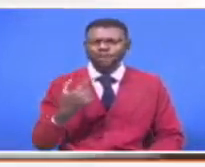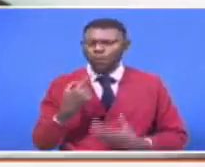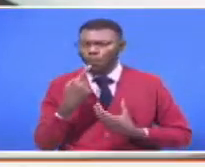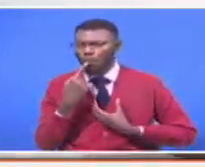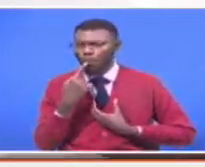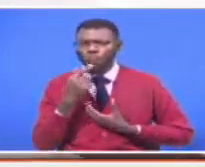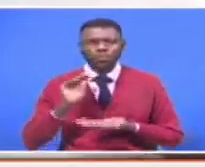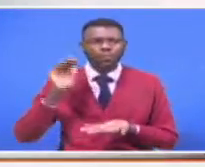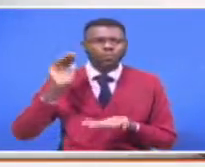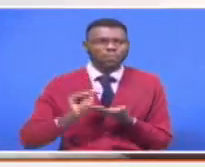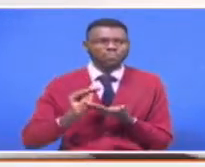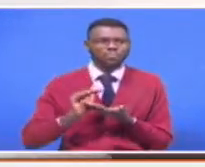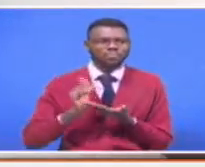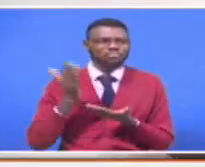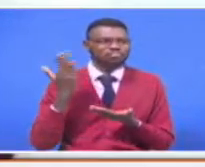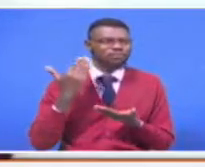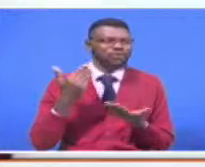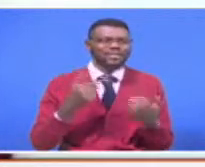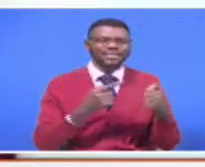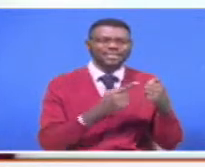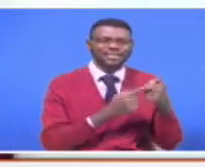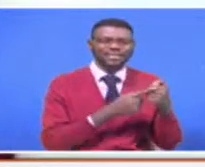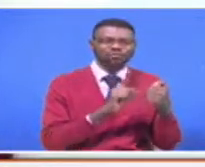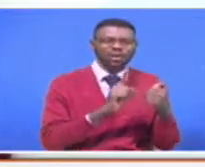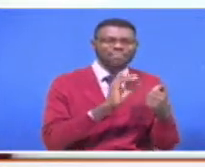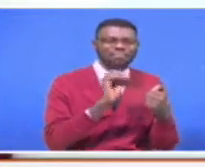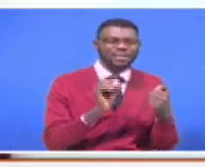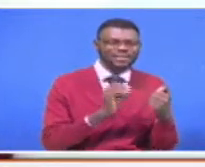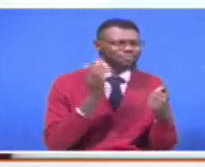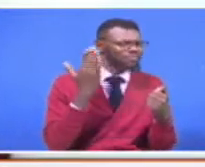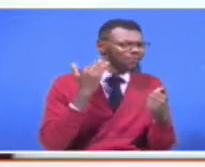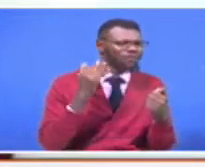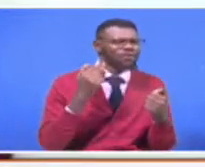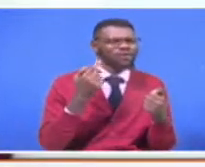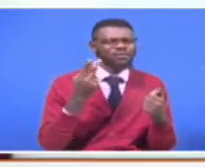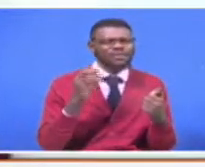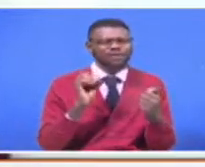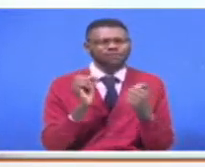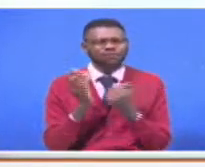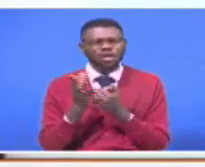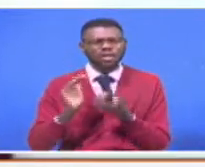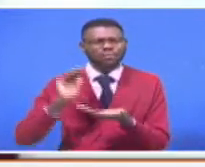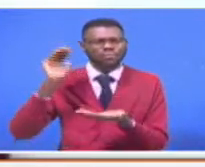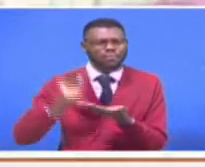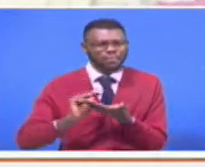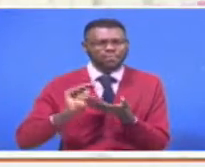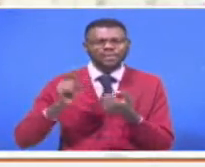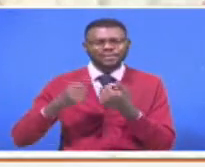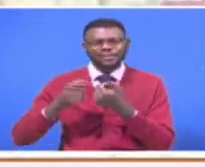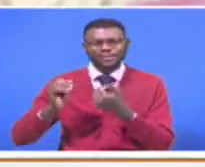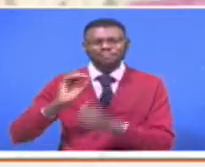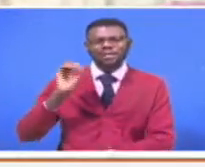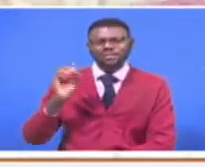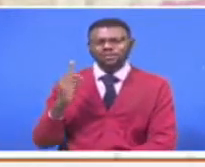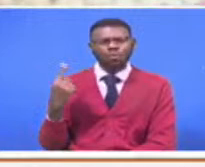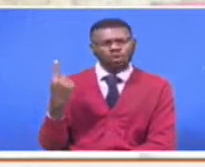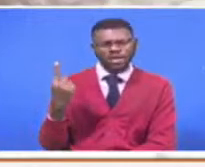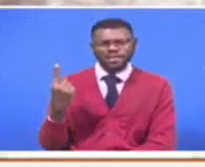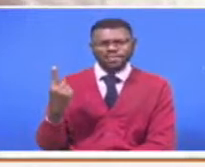1% kutoka 61% mwaka 2014 hadi 60%.